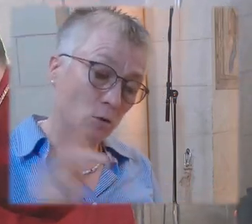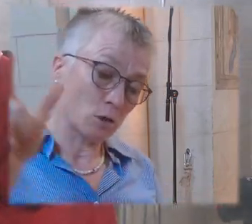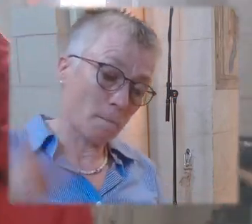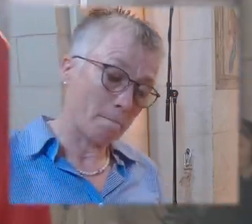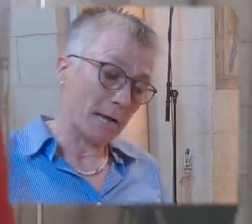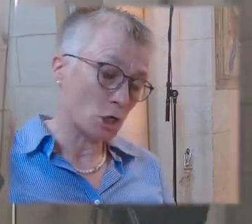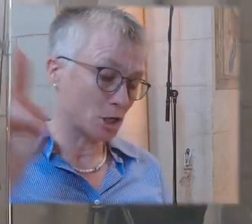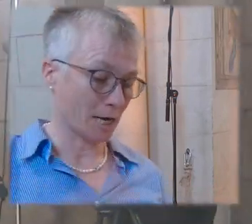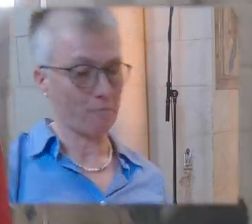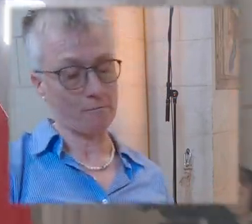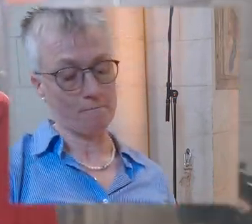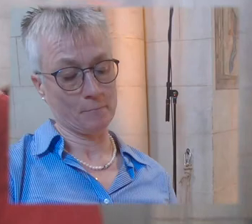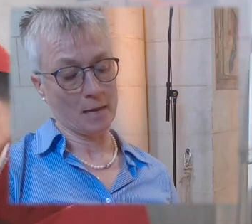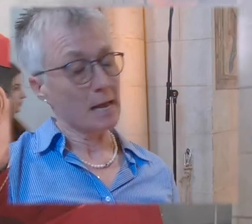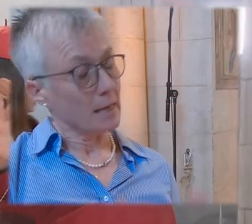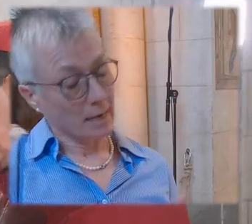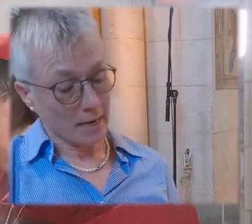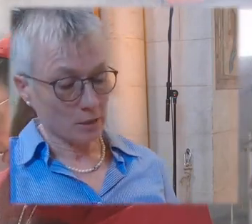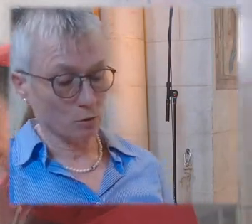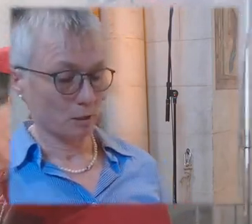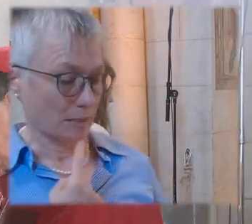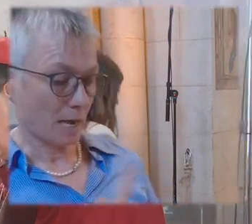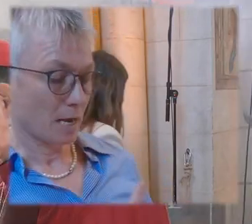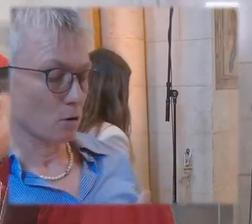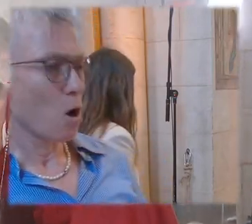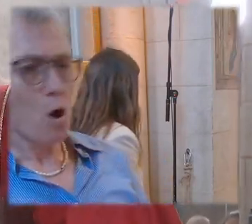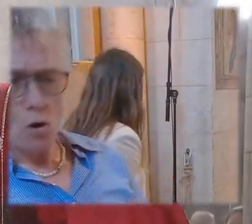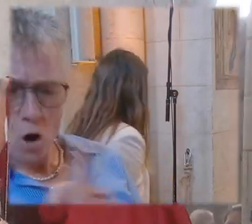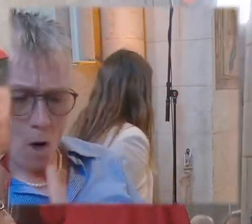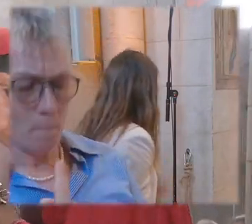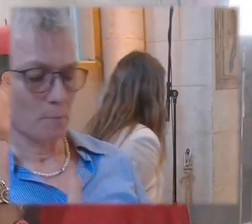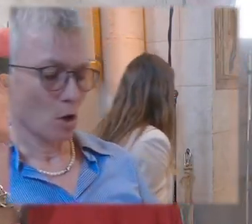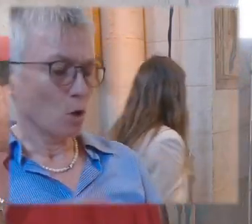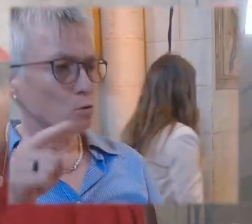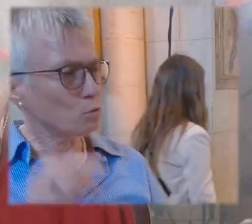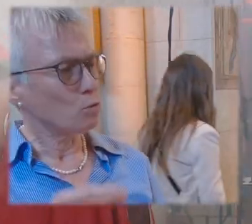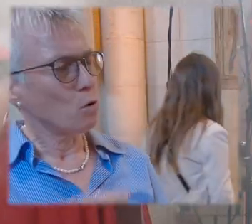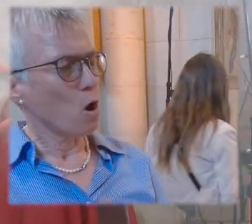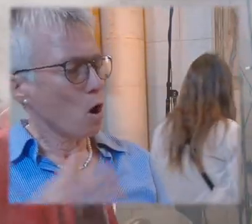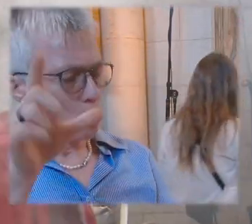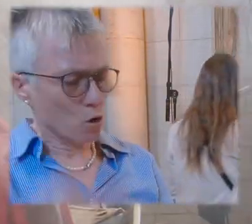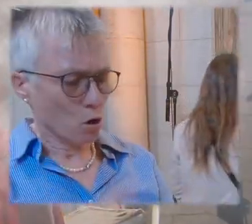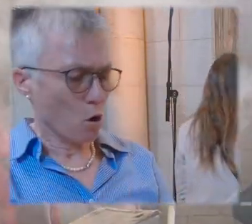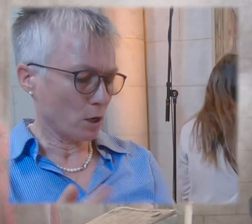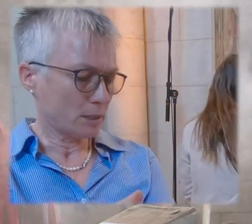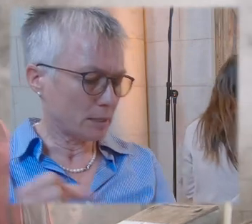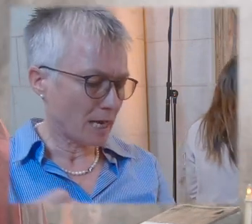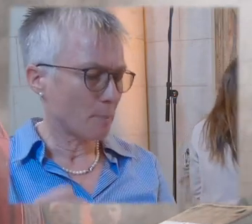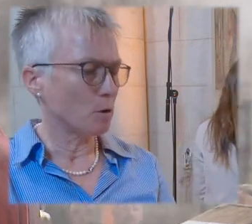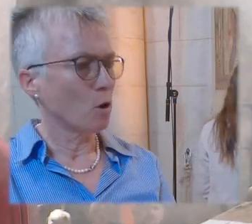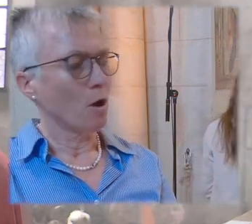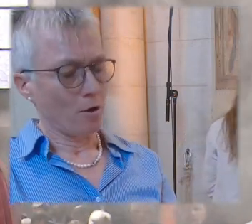und nur Heiligsprechungen werden im Vatikan vorgenommen. So kann die Gemeinde